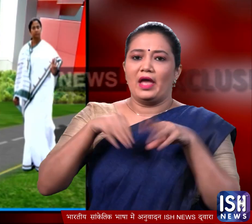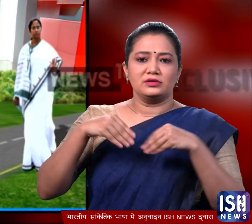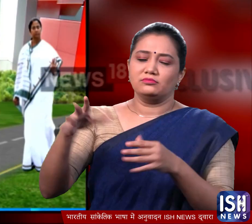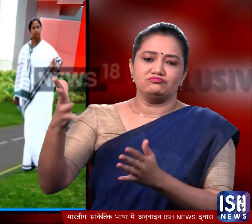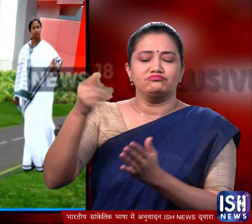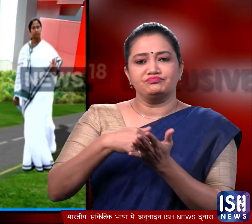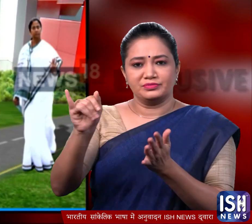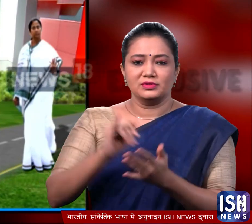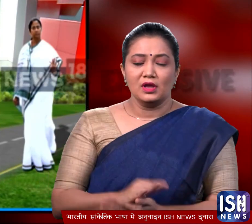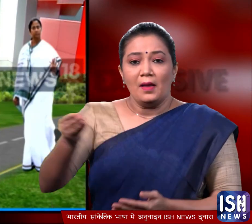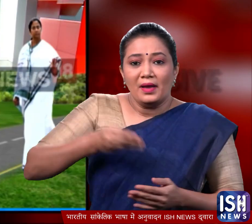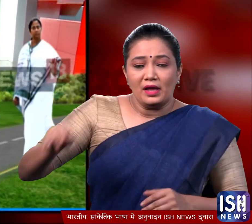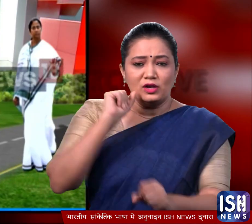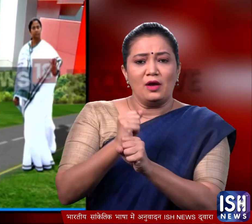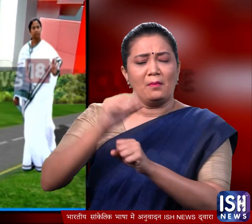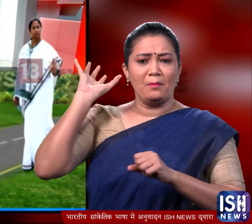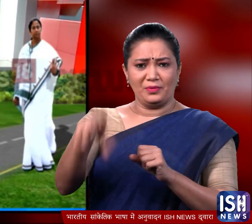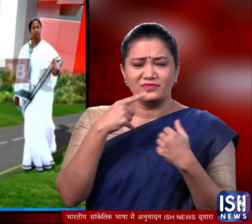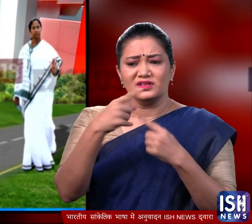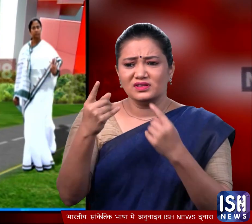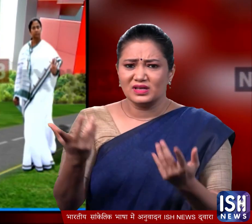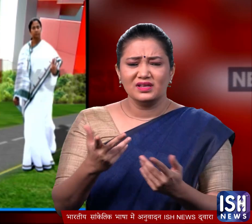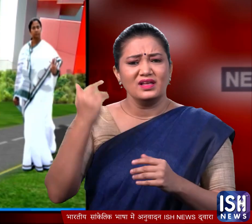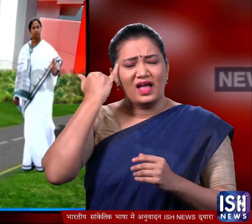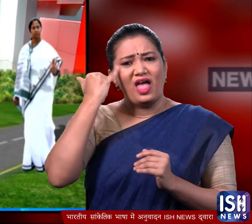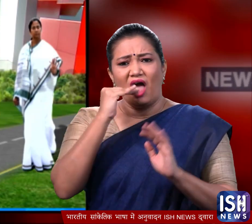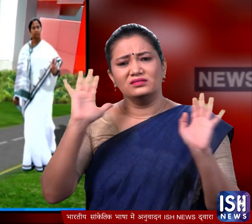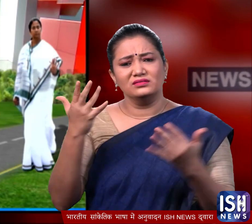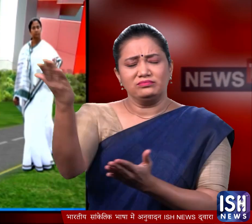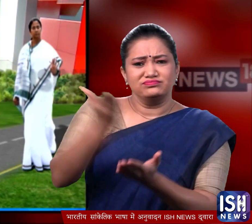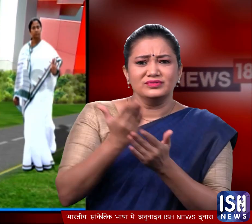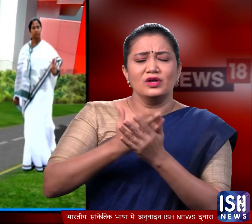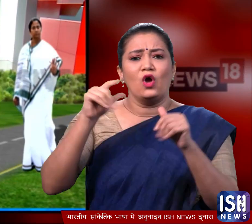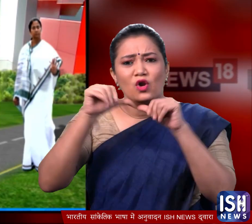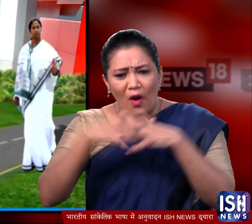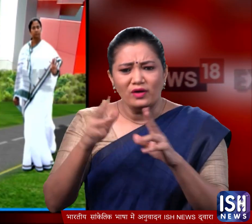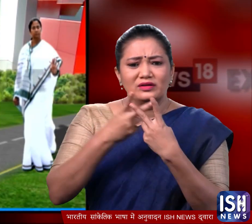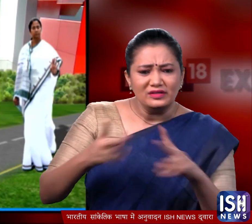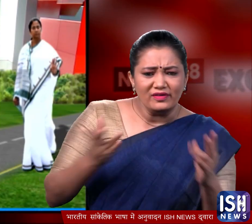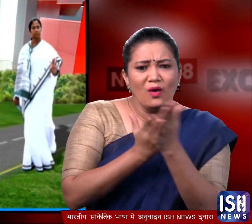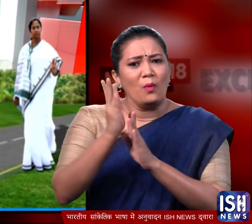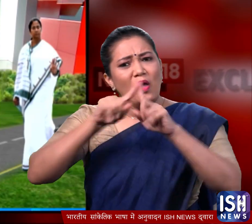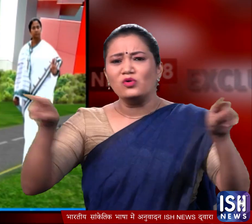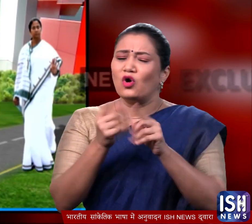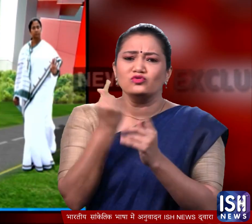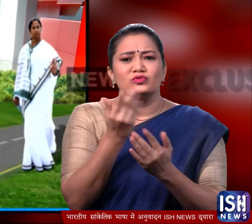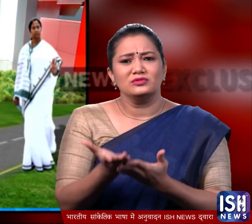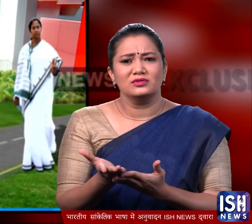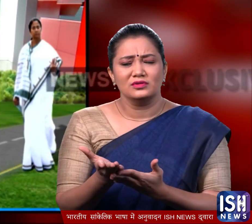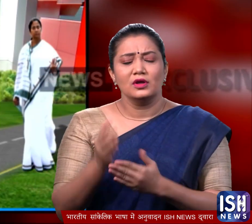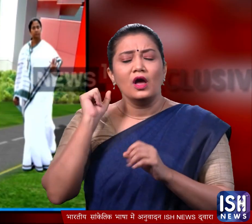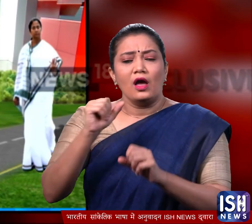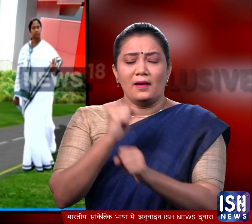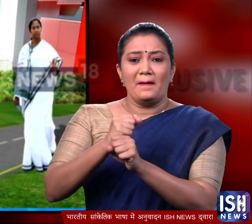दिया। साथ ही अदालत ने बंगाल सरकार को फटकार भी लगाई और कहा कि ऐसी याचिकाएं कानूनी प्रक्रिया का दुरुपयोग हैं। असल में